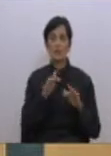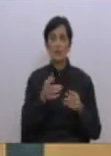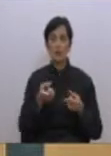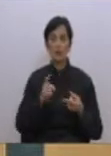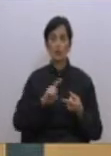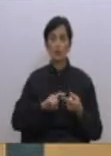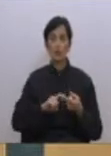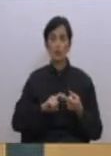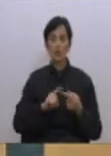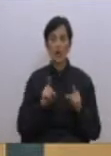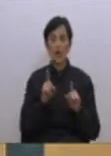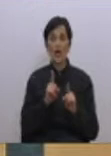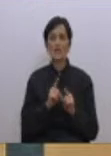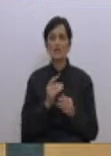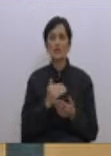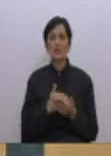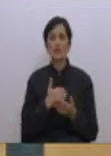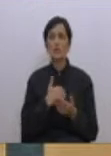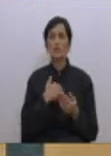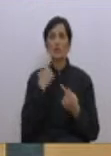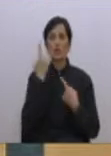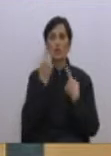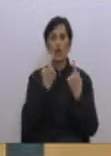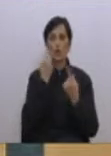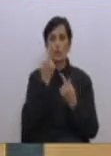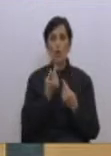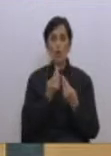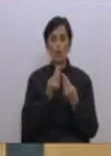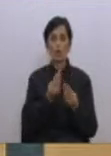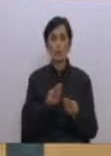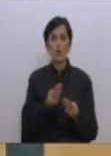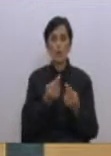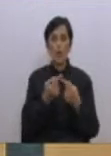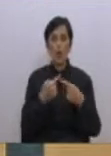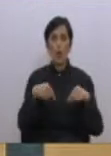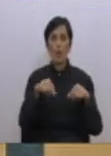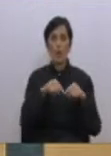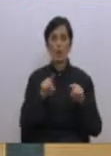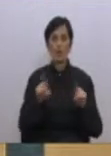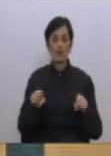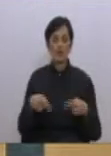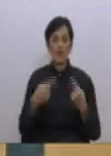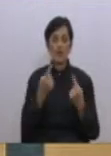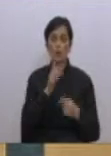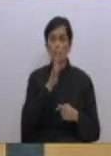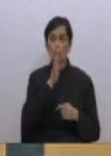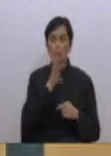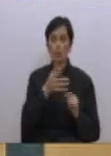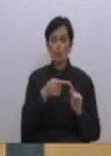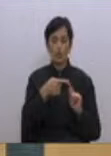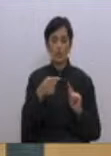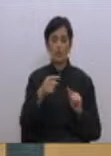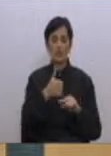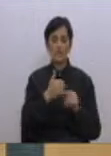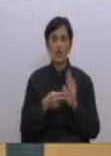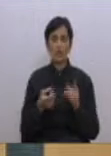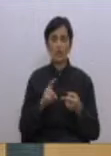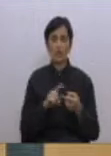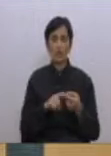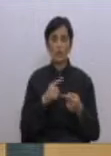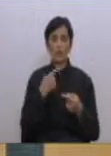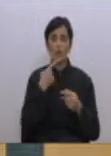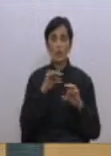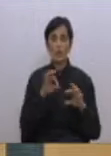შედეგებს. ასევე მინდა მოგადოთ ინფორმაცია ორგანიზაციის განახლებული ხუთწლიანი სტრატეგიის შესახებ. როგორც